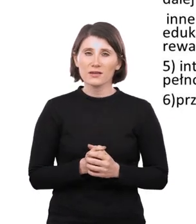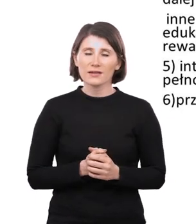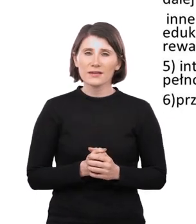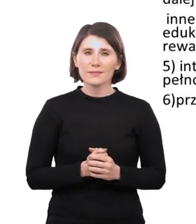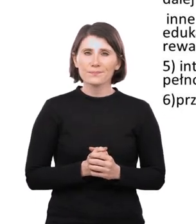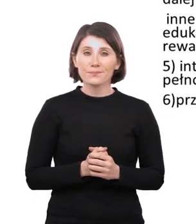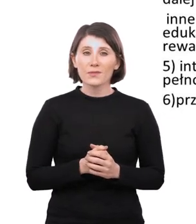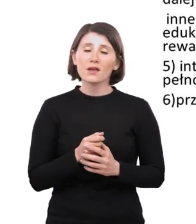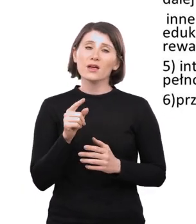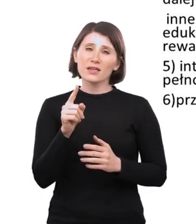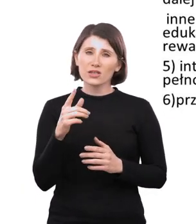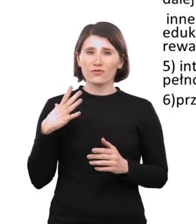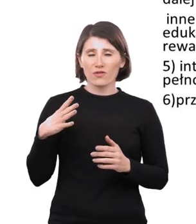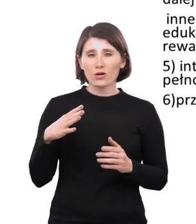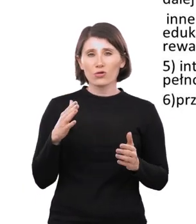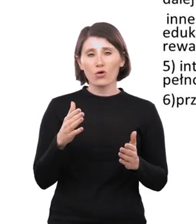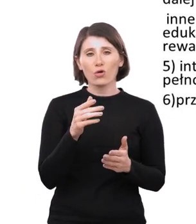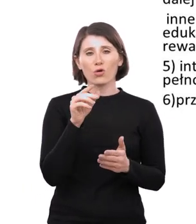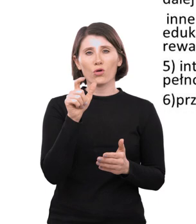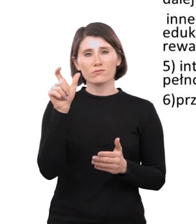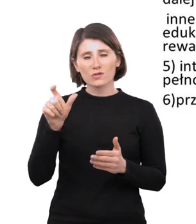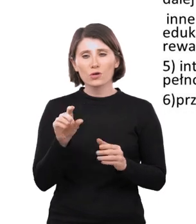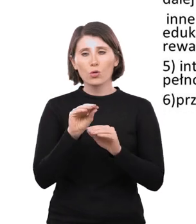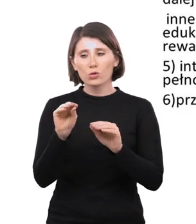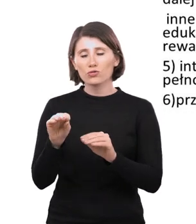uczniów do samodzielności w dorosłym życiu.